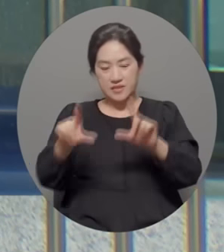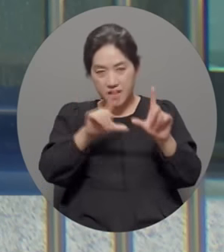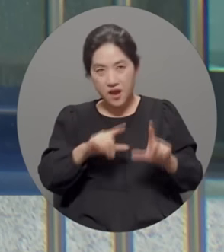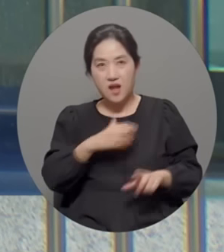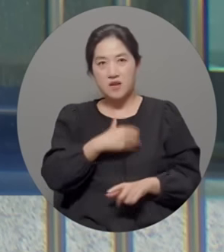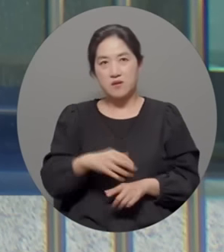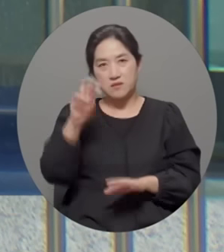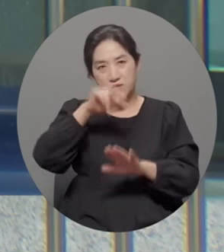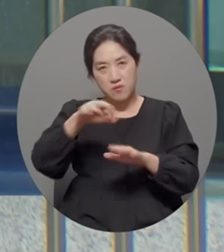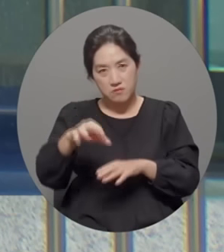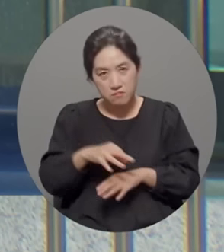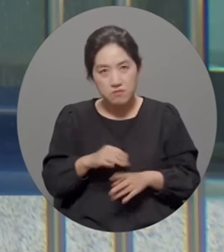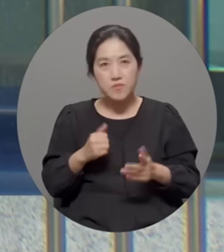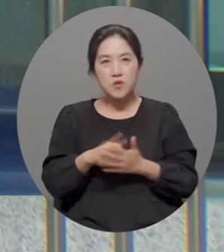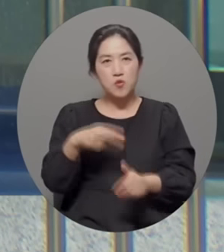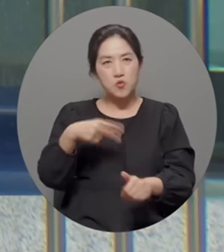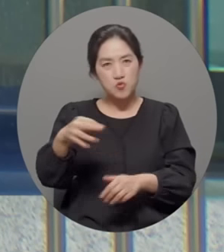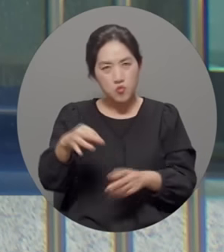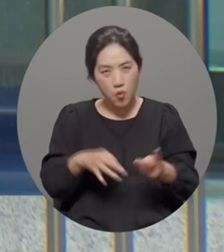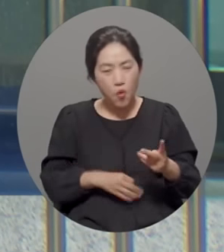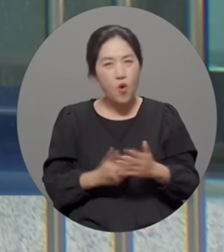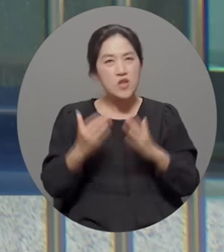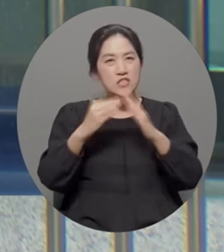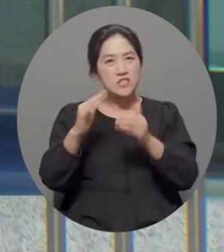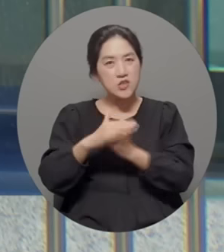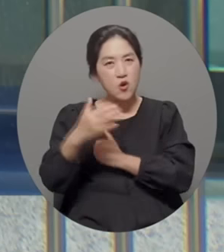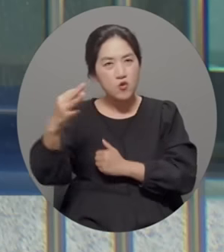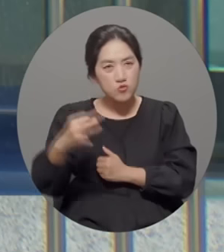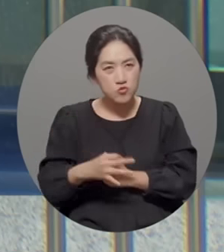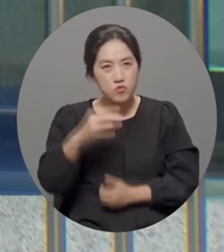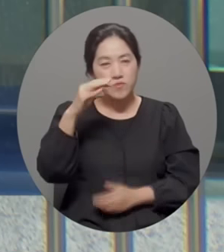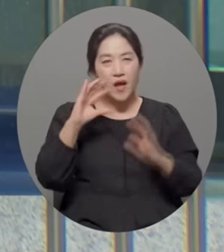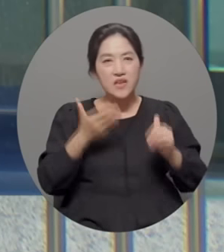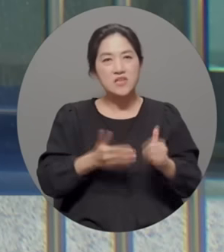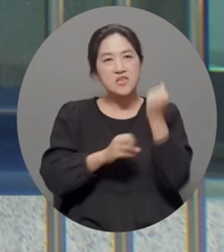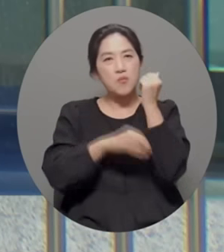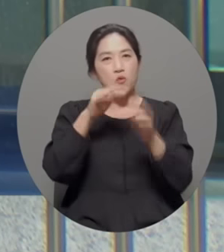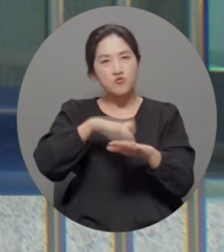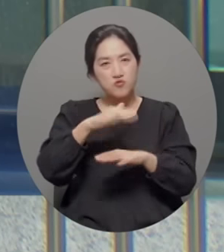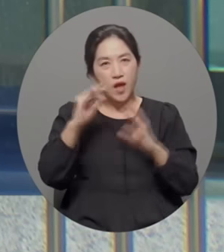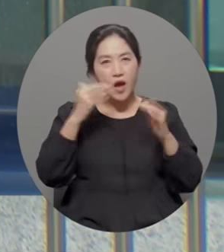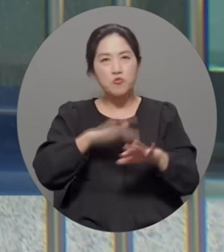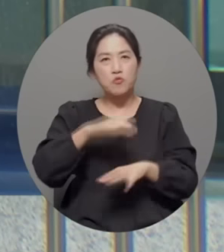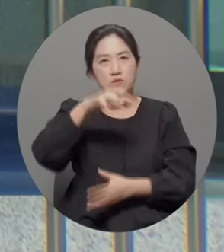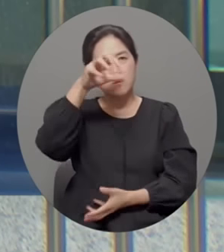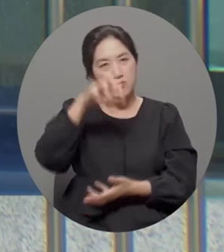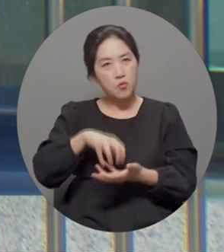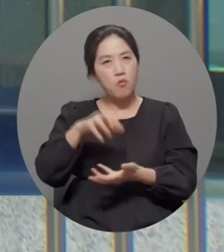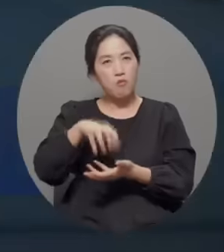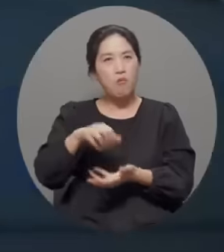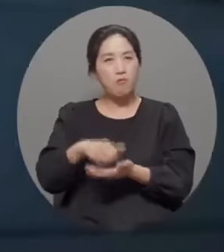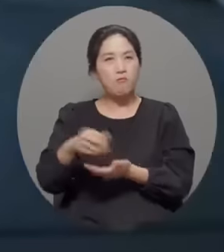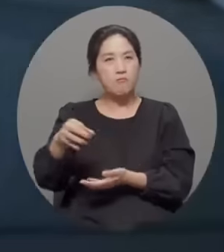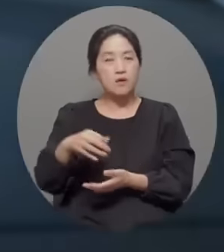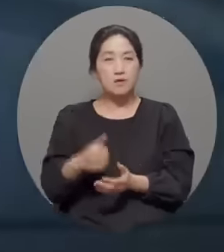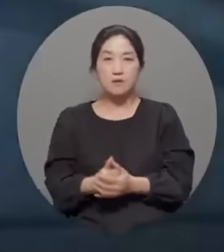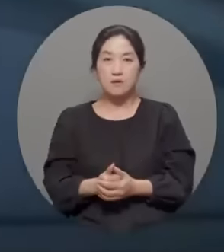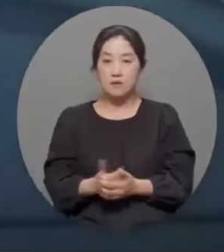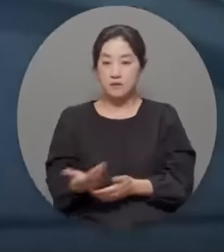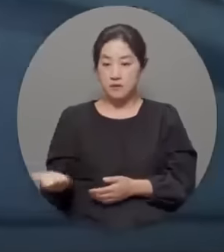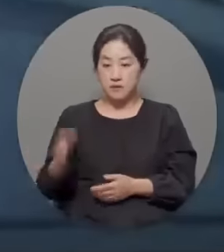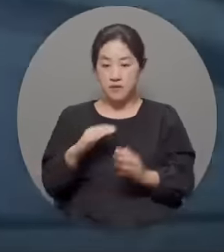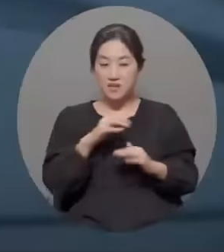받고 교육급여랑 주거급여를 받아요. 유아기부수당이라든지 아동수당 이런 걸 또 받겠죠. 그러나